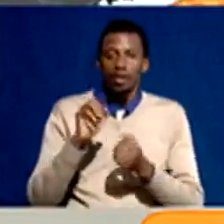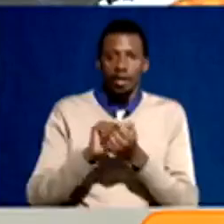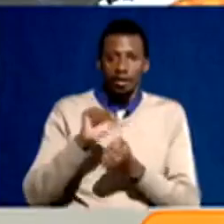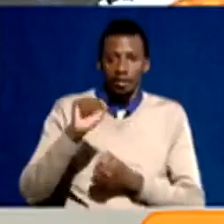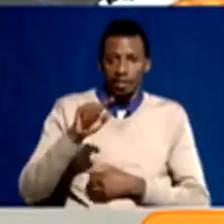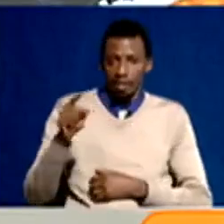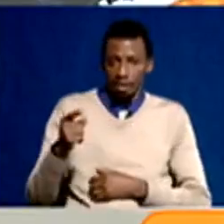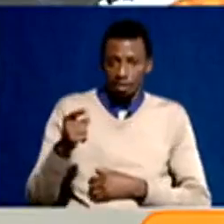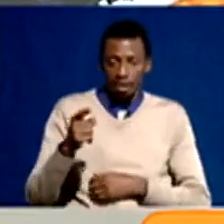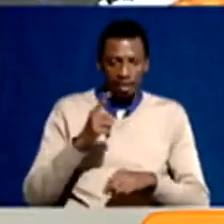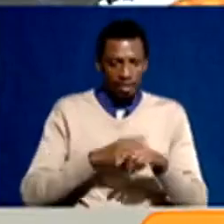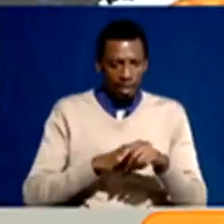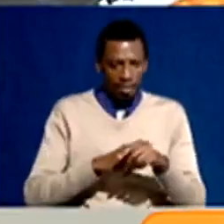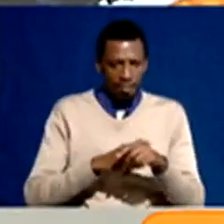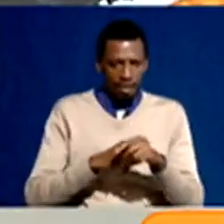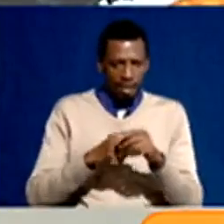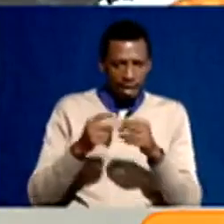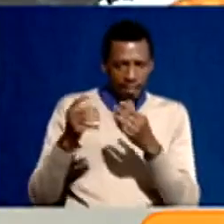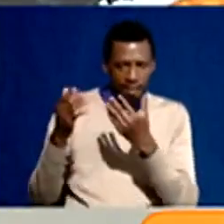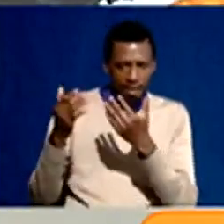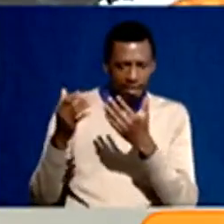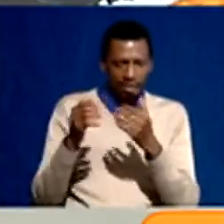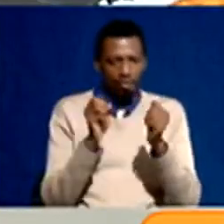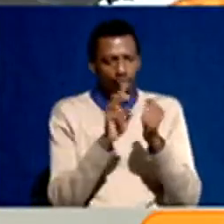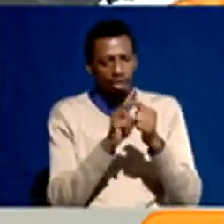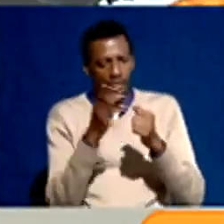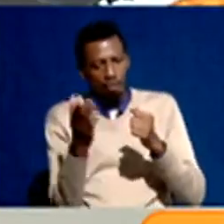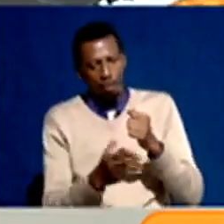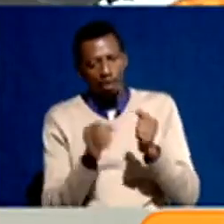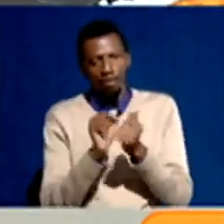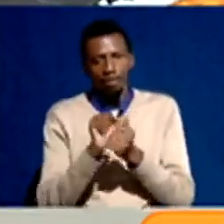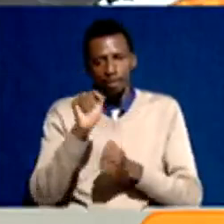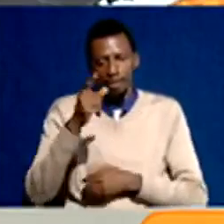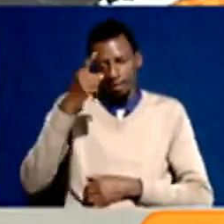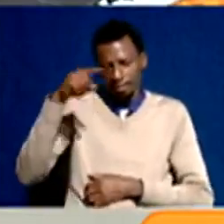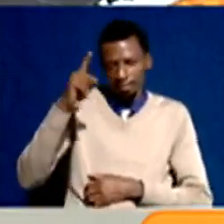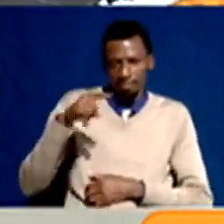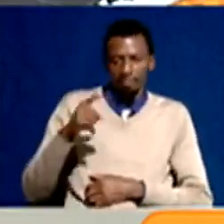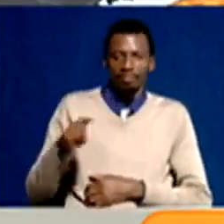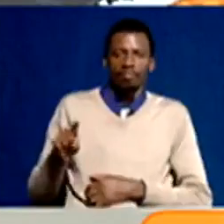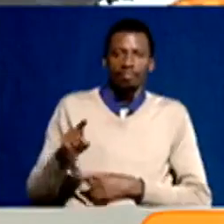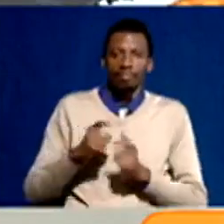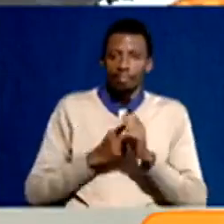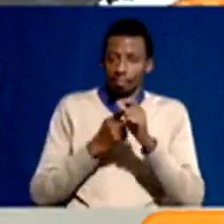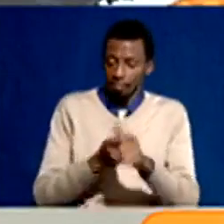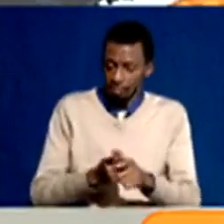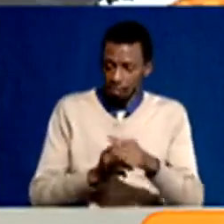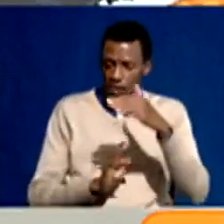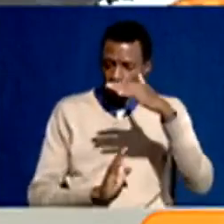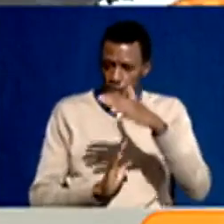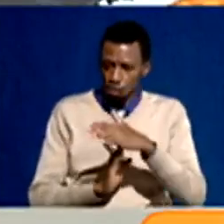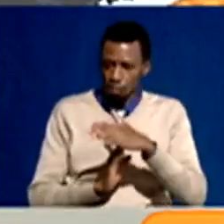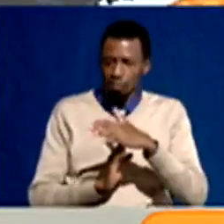215,000 baada ya kubashiri mechi 12 kati ya 15 sahihi. Zawadi ya Supa Jackpot